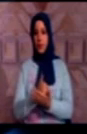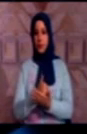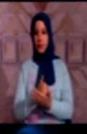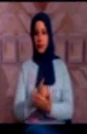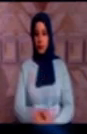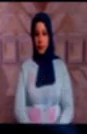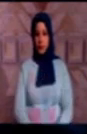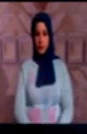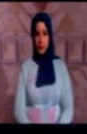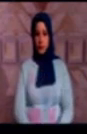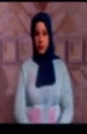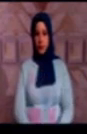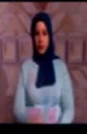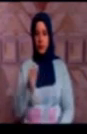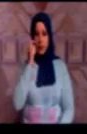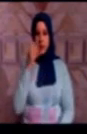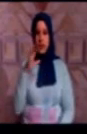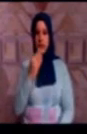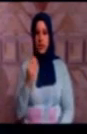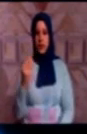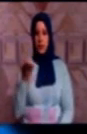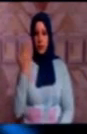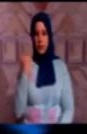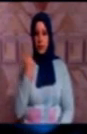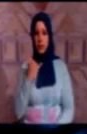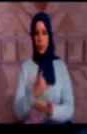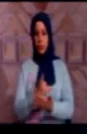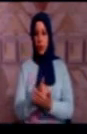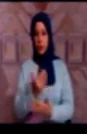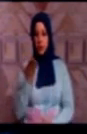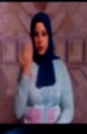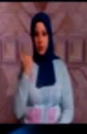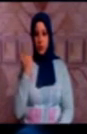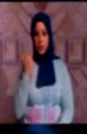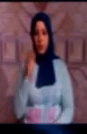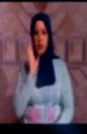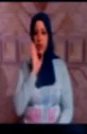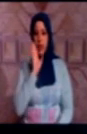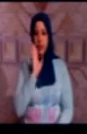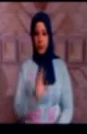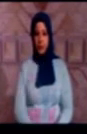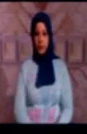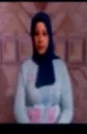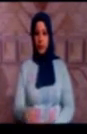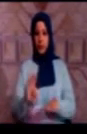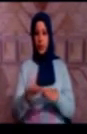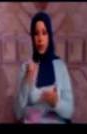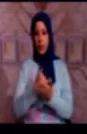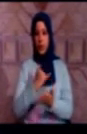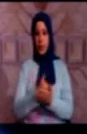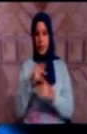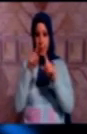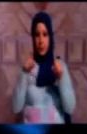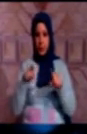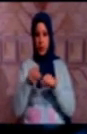طريقه يعني في ناس كثيره قوي على مدار سنين من المتخصصين حتى في الشؤون التعليم يعني اتكلموا على فكره مكتب